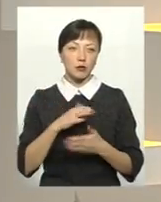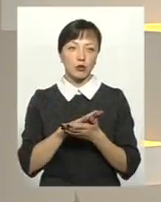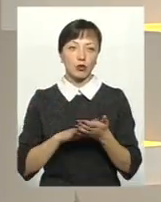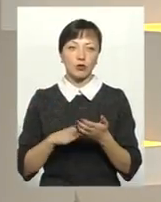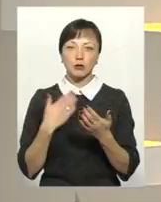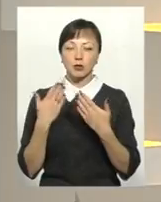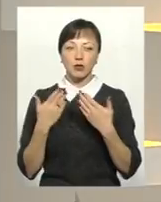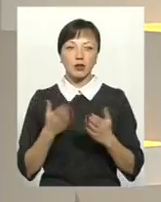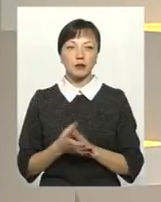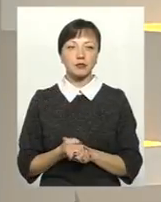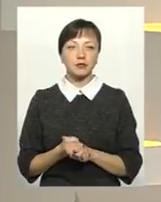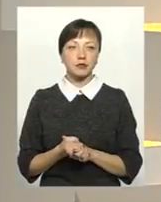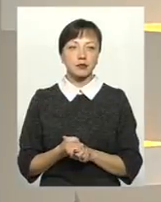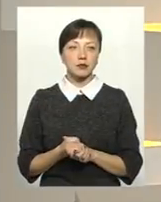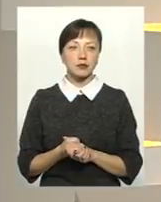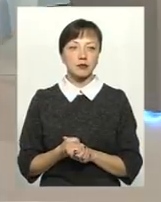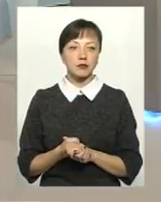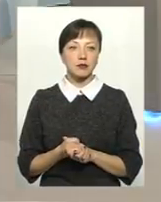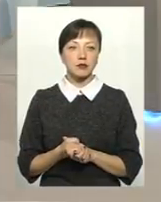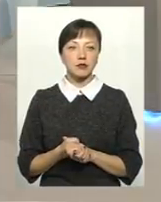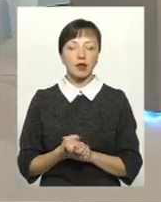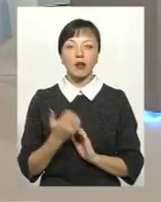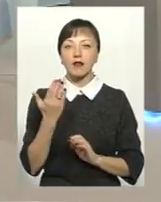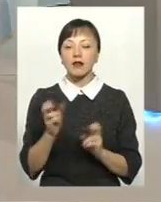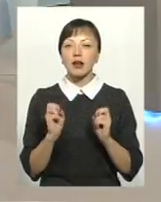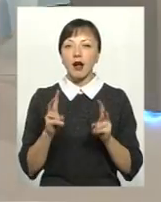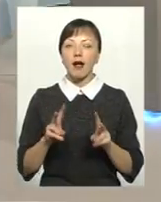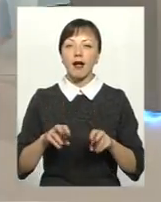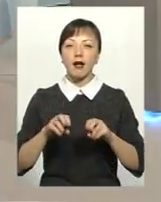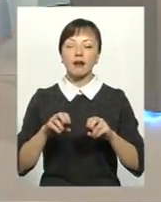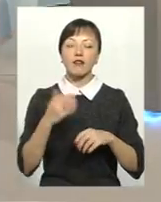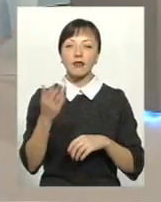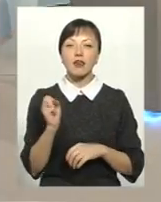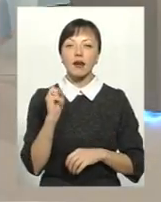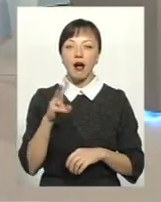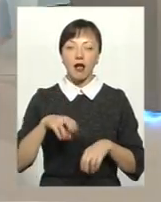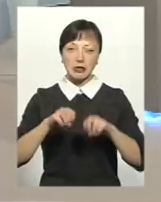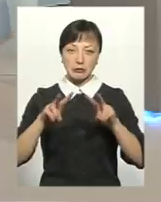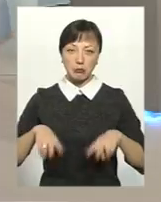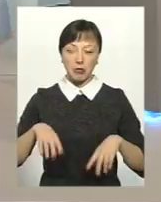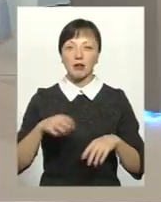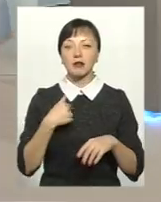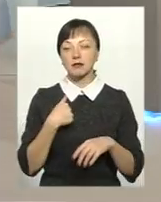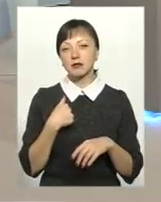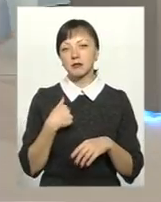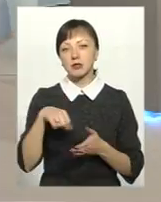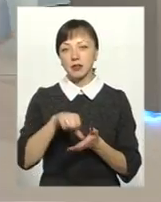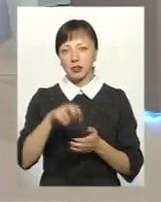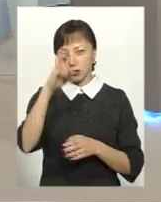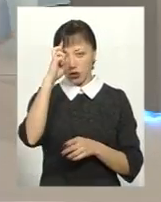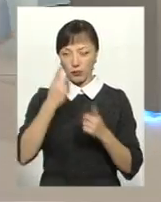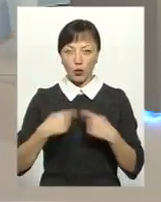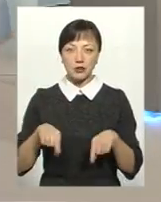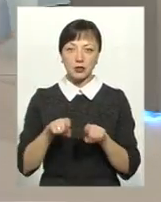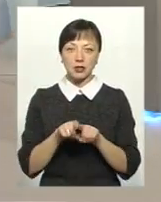продовжуємо наше спілкування. Отож, пані Наталі, ви як експерт, висловіть свою думку. Дякую. Я насамперед, як представник державної організації,